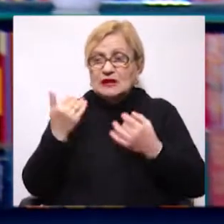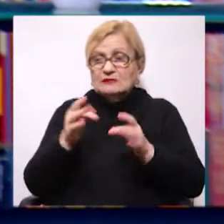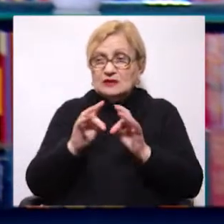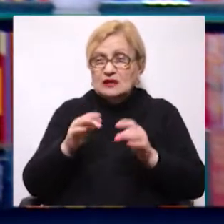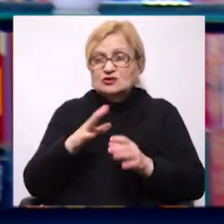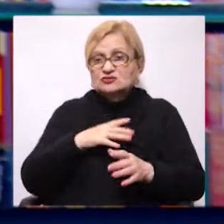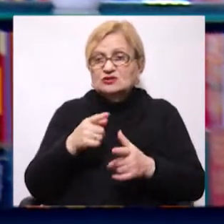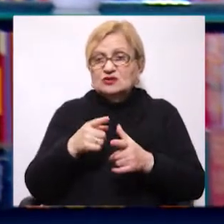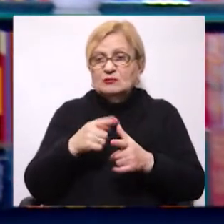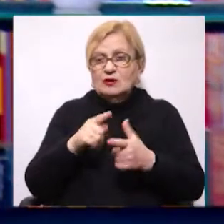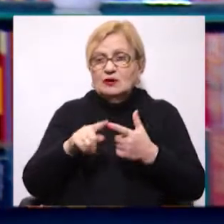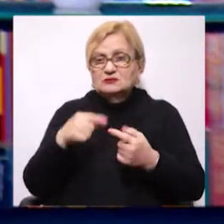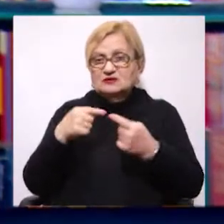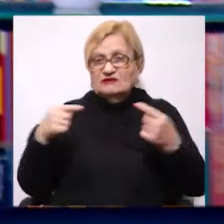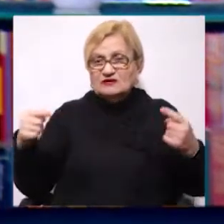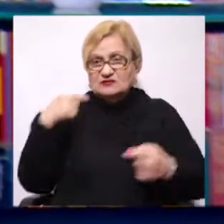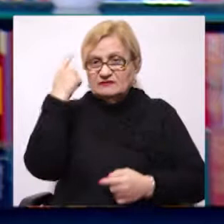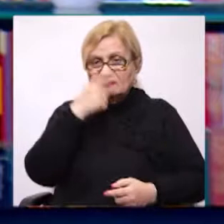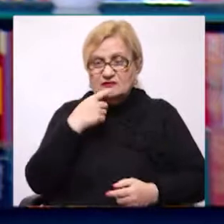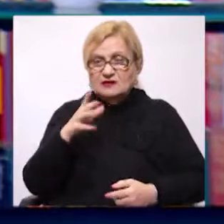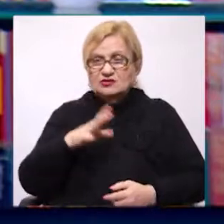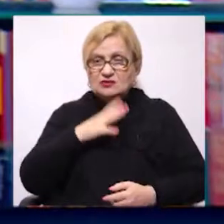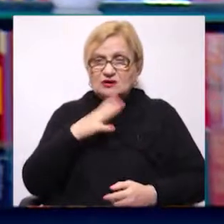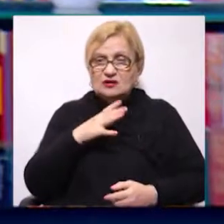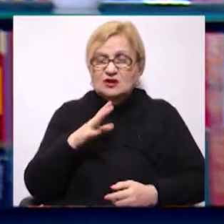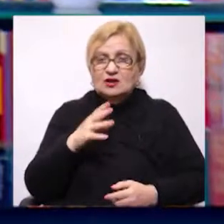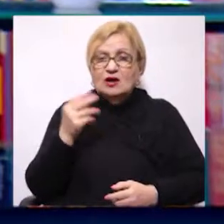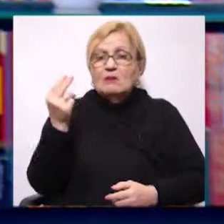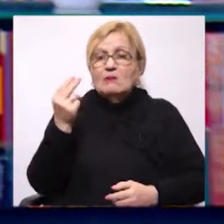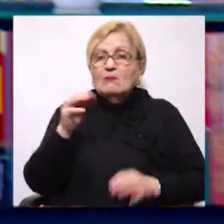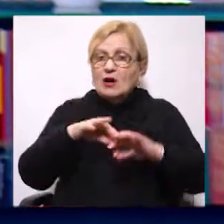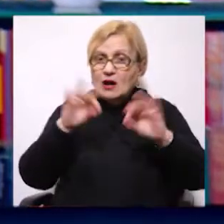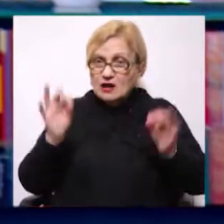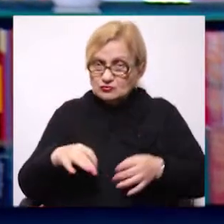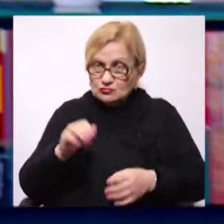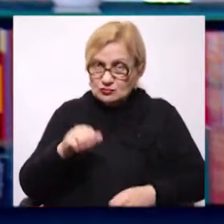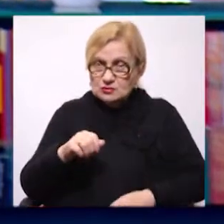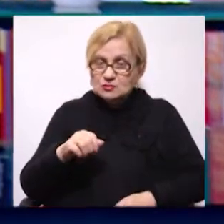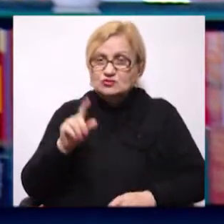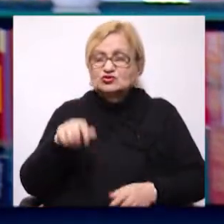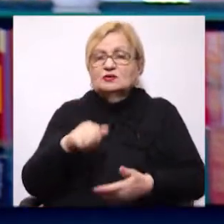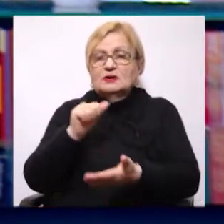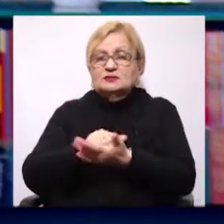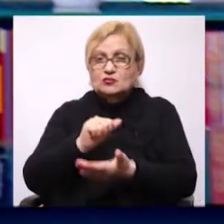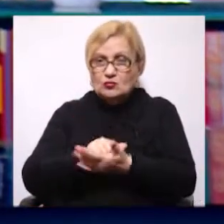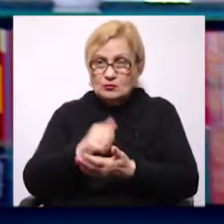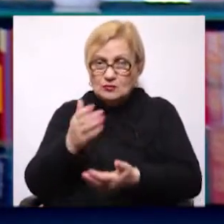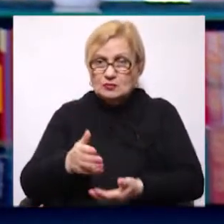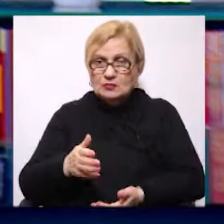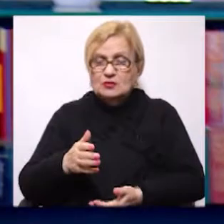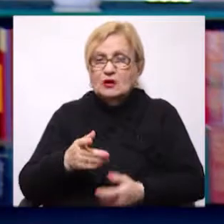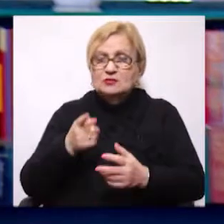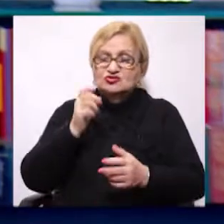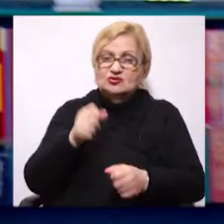რამდენიმე სახისა შეიძლება იყოს. მაგალითად, შეიძლება იყოს ბიოგრაფიული მხატვრული ტექსტი, შეიძლება იყოს დოკუმენტური, შეიძლება